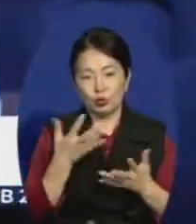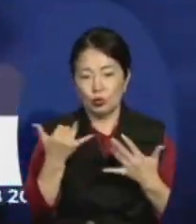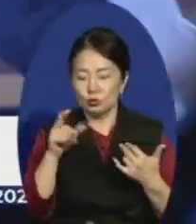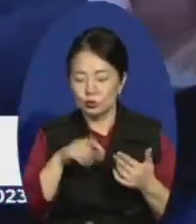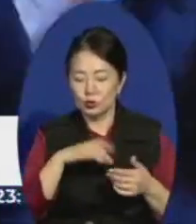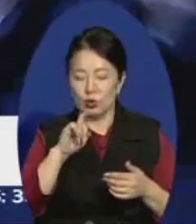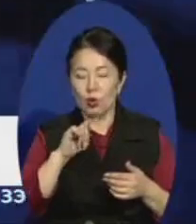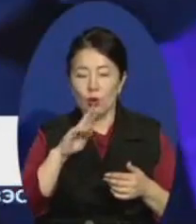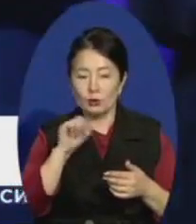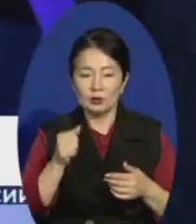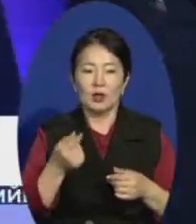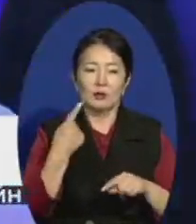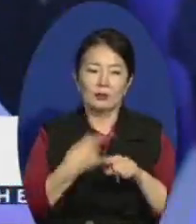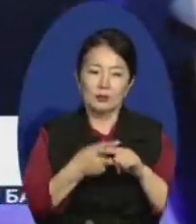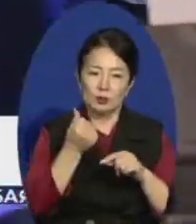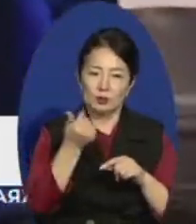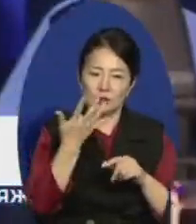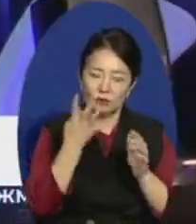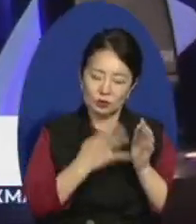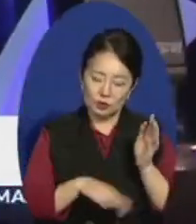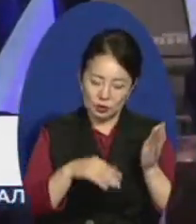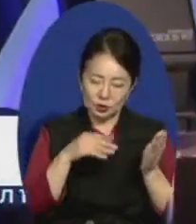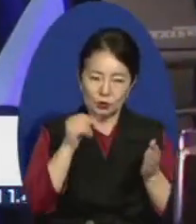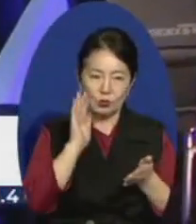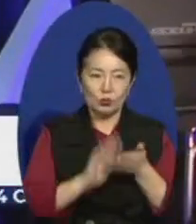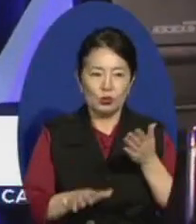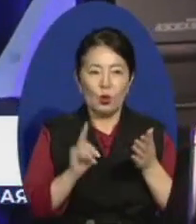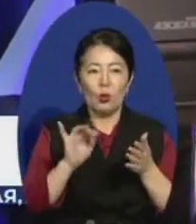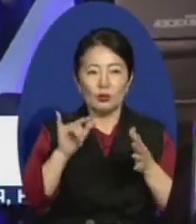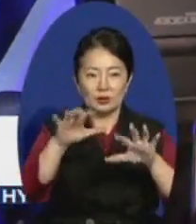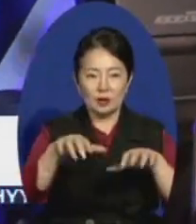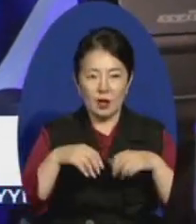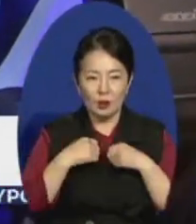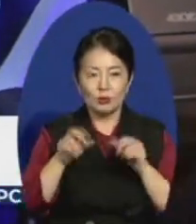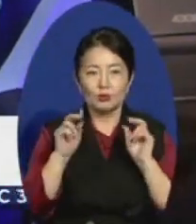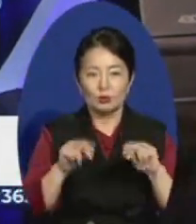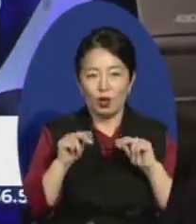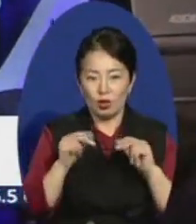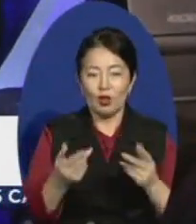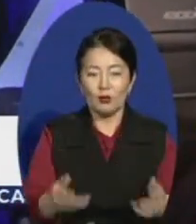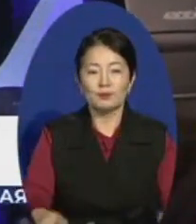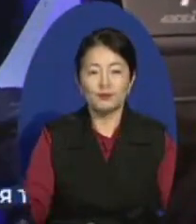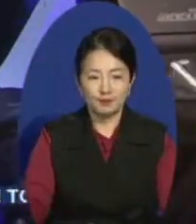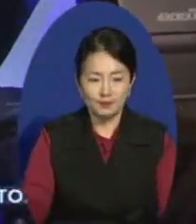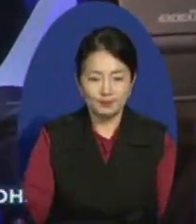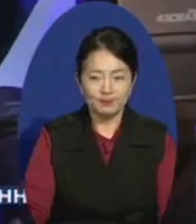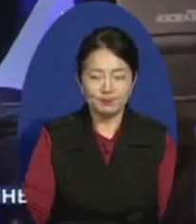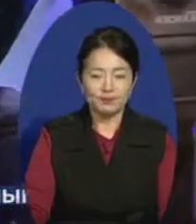олон нийтийн хувьцаанд 590 төгрөгөөр хувьцаа хөдөлтөнд авч болно.